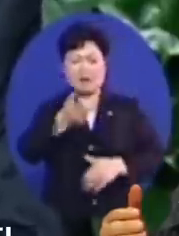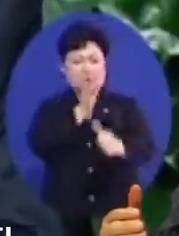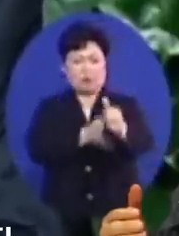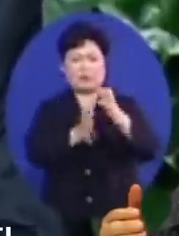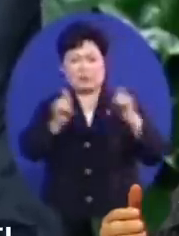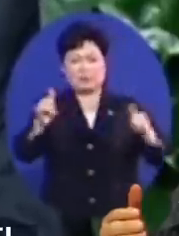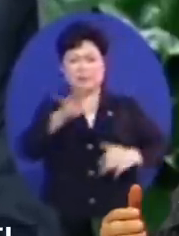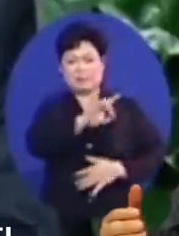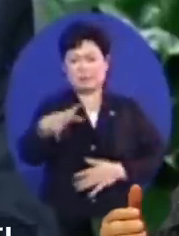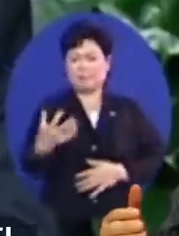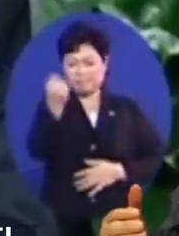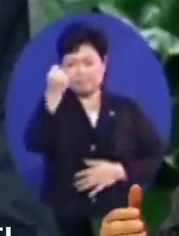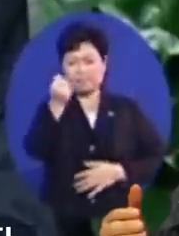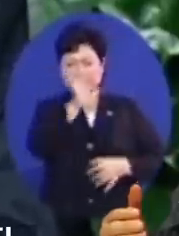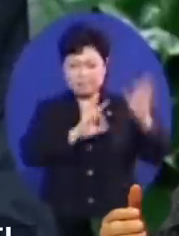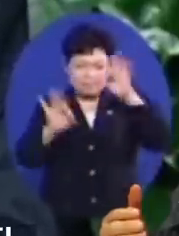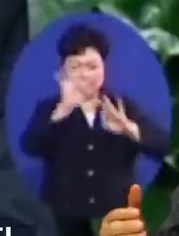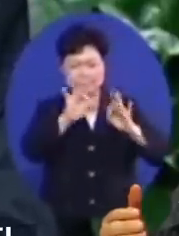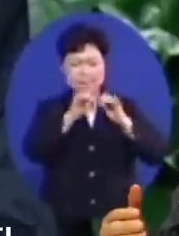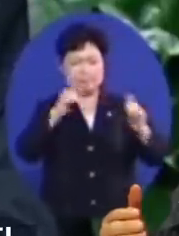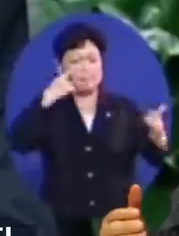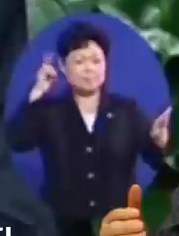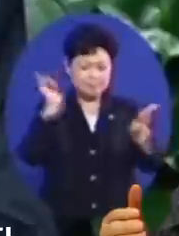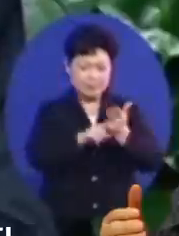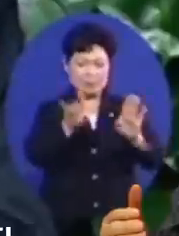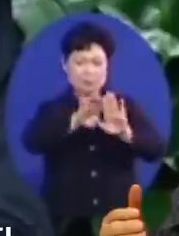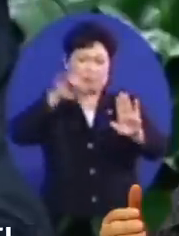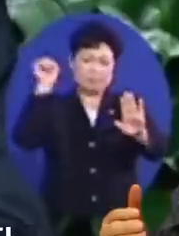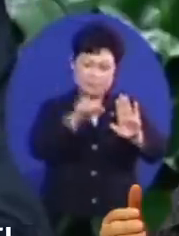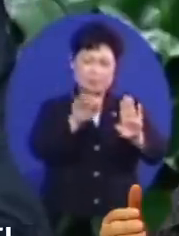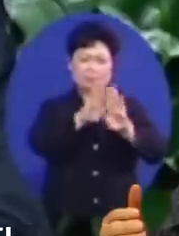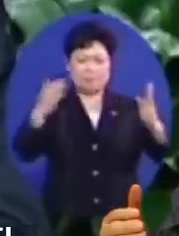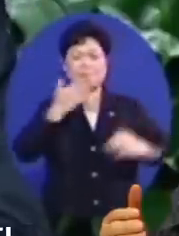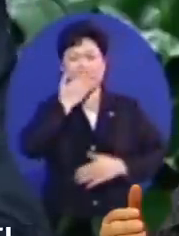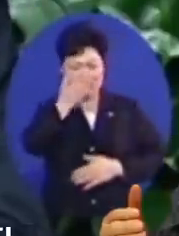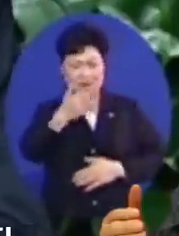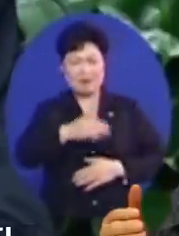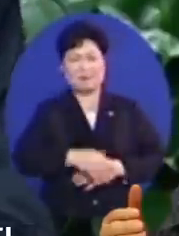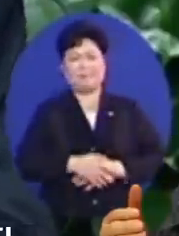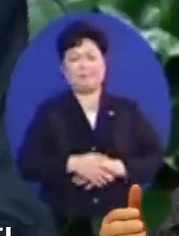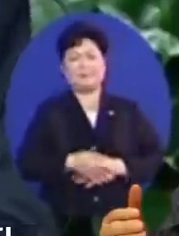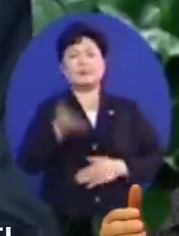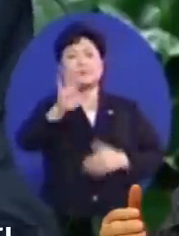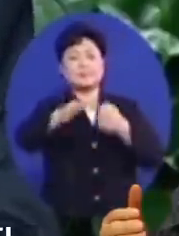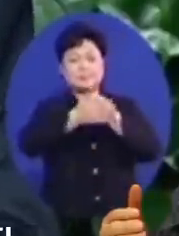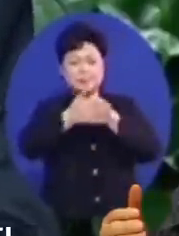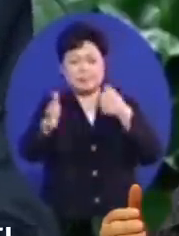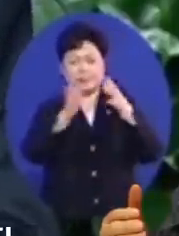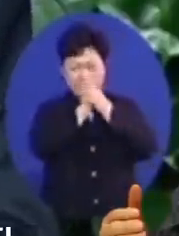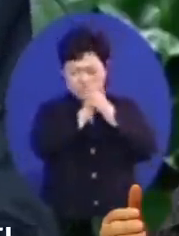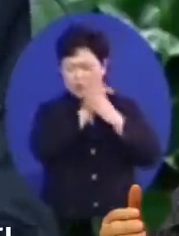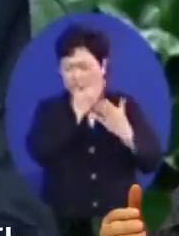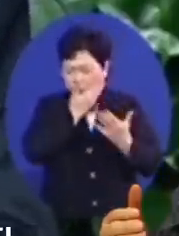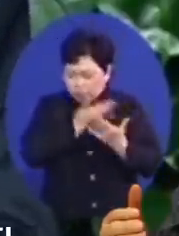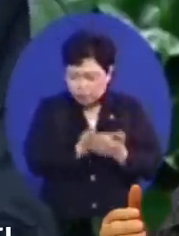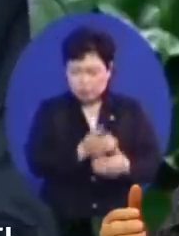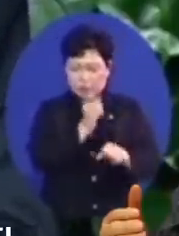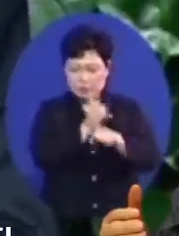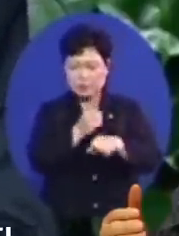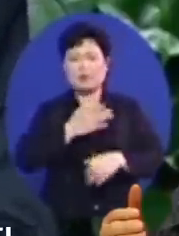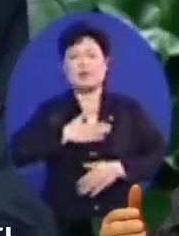얻을 것이요, 찾는 이가 찾을 것이요, 문을 두드리는 이는 열릴 것이라고 말한 것입니다. 그러므로 기도의 중요성을 알아야 될